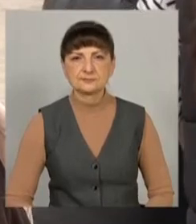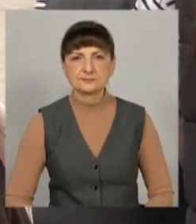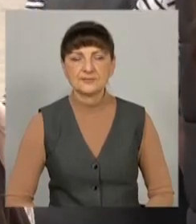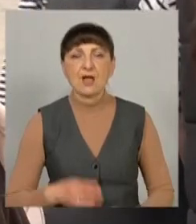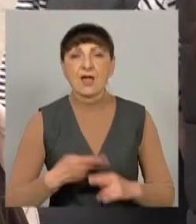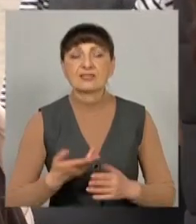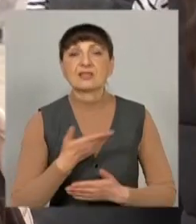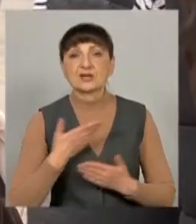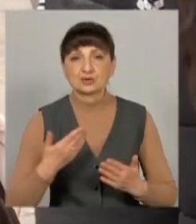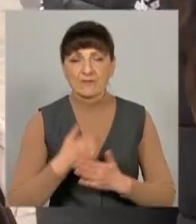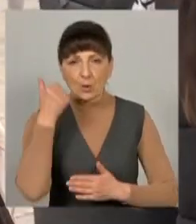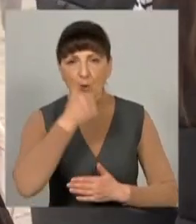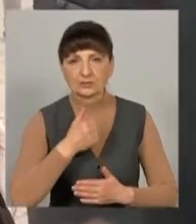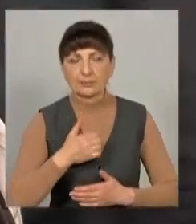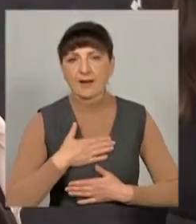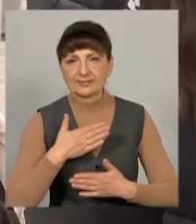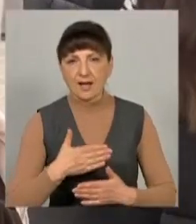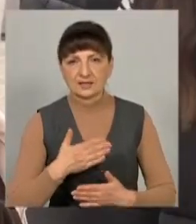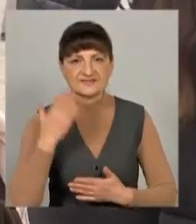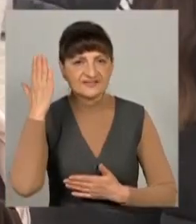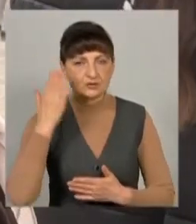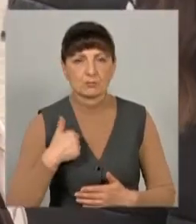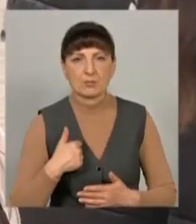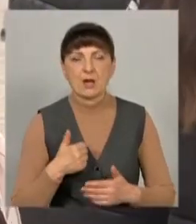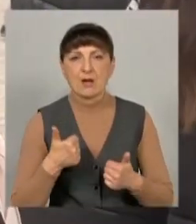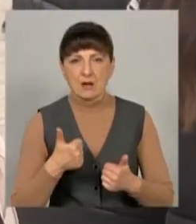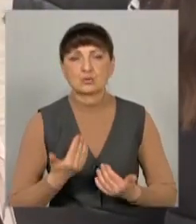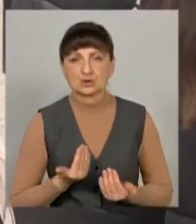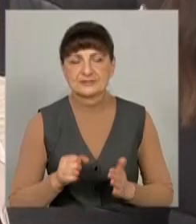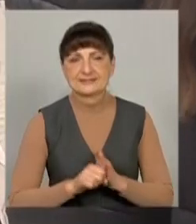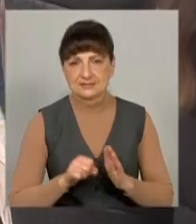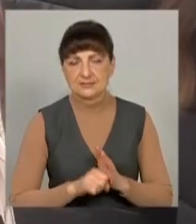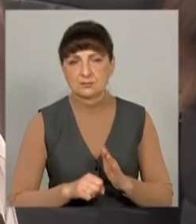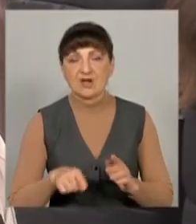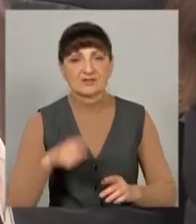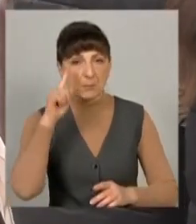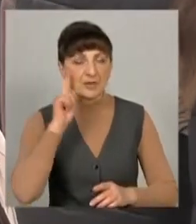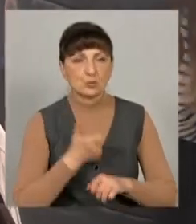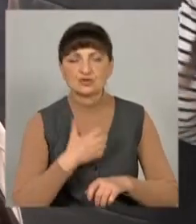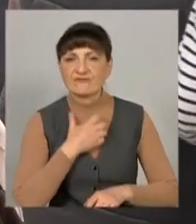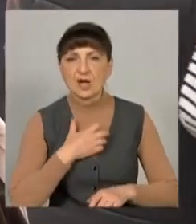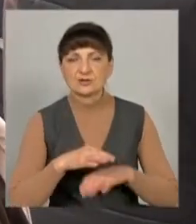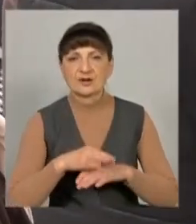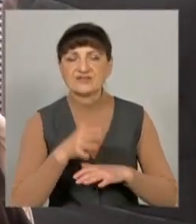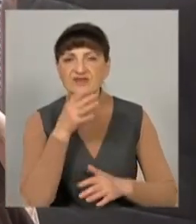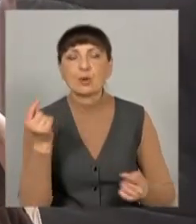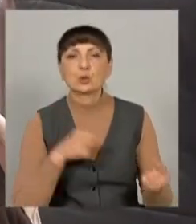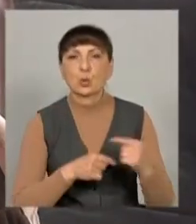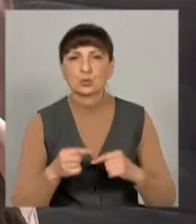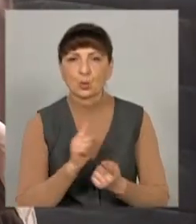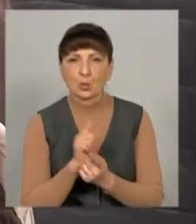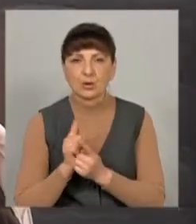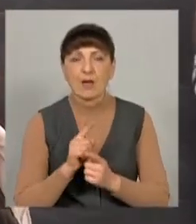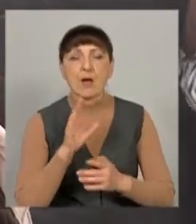Это ведь наш Новый год. Благодарность Всевышнему, то, что мы благополучно пережили зиму. В этом месяце очень важно проводить время друг с другом,